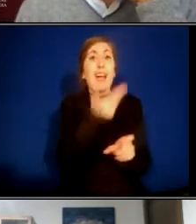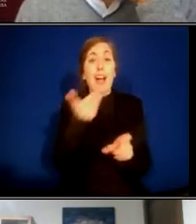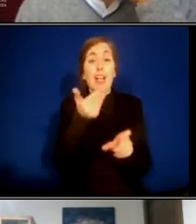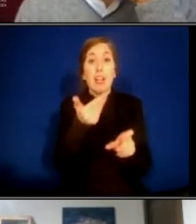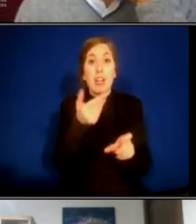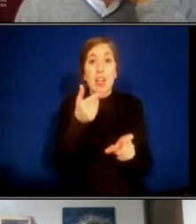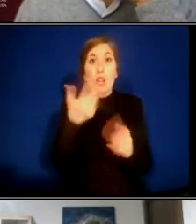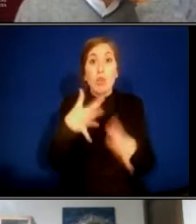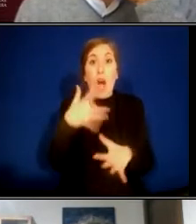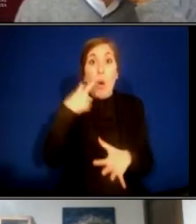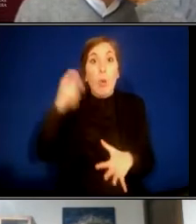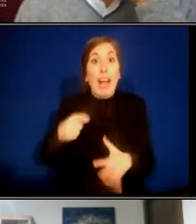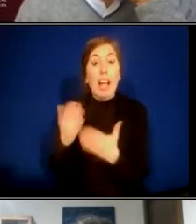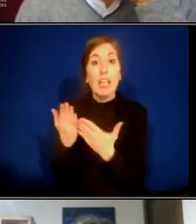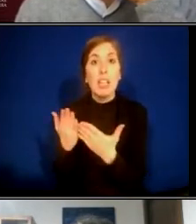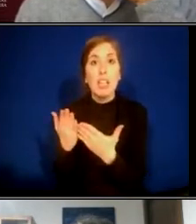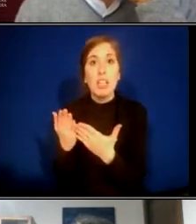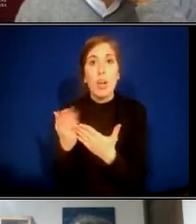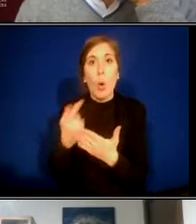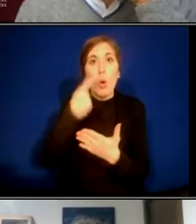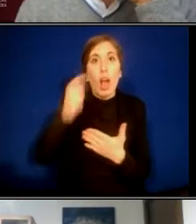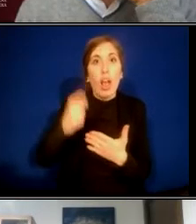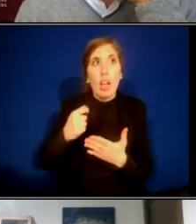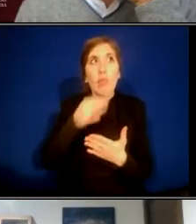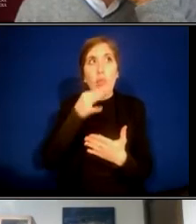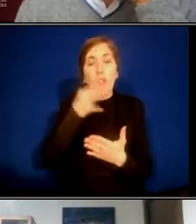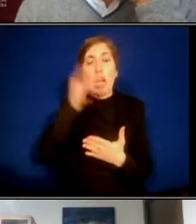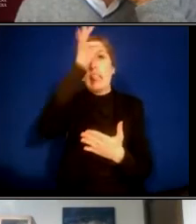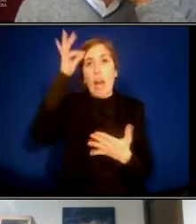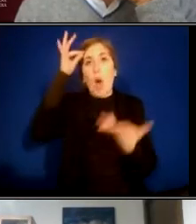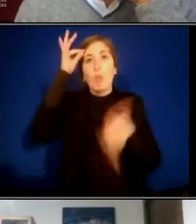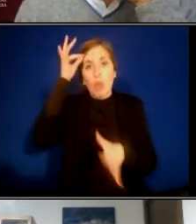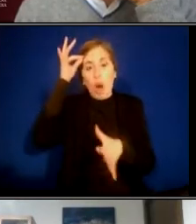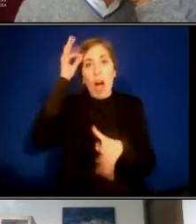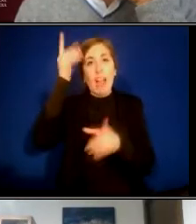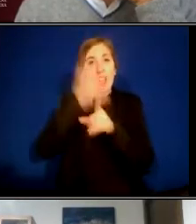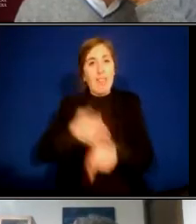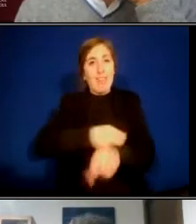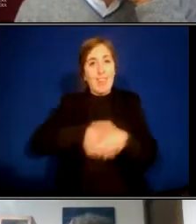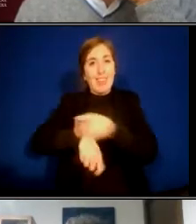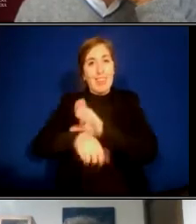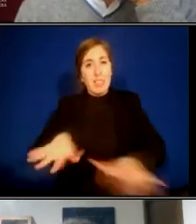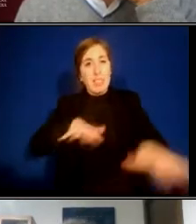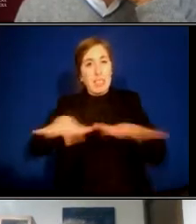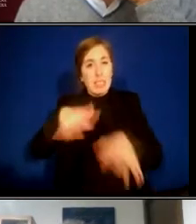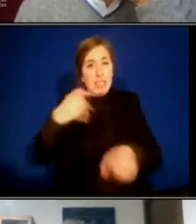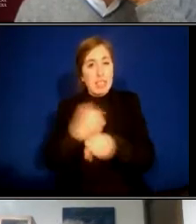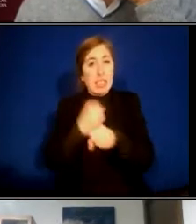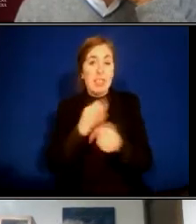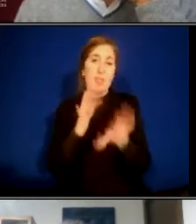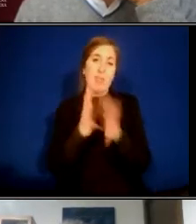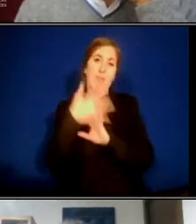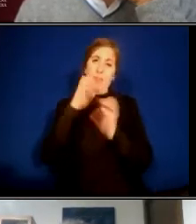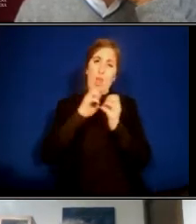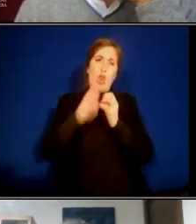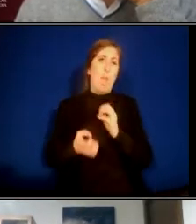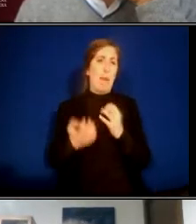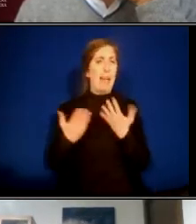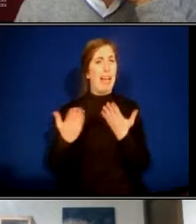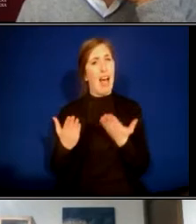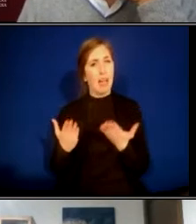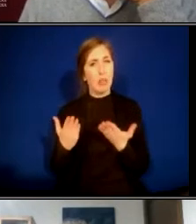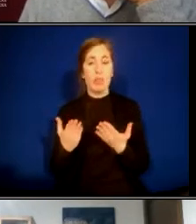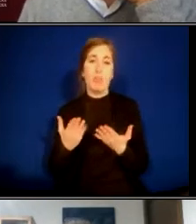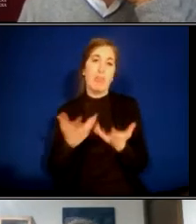sono vittime di trauma e lavorano incessantemente, e quindi è proprio complicato, come potete ben immaginare, voi di questo siete